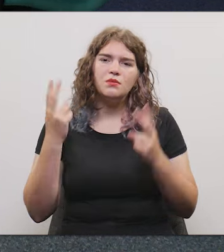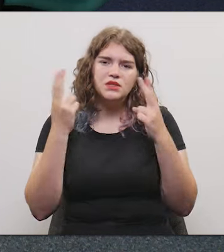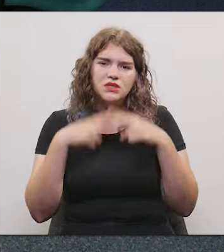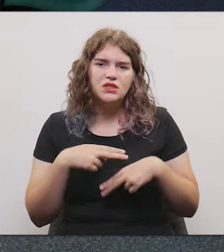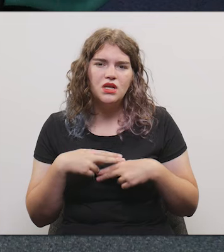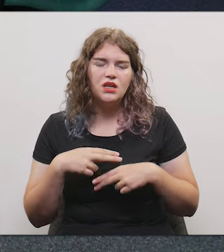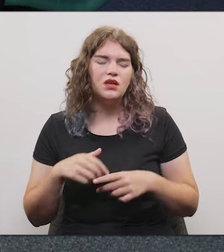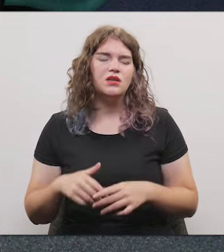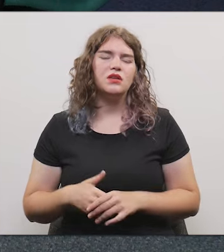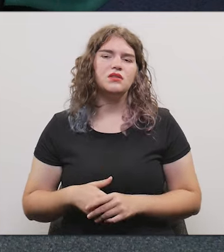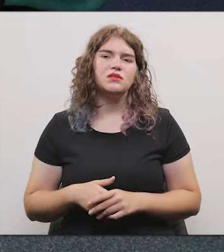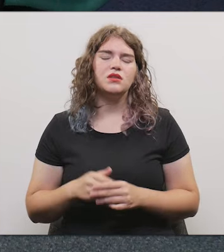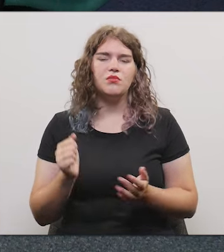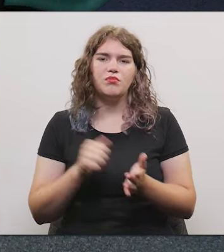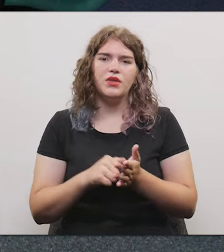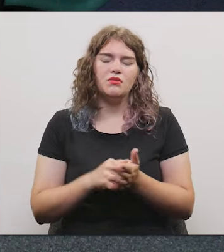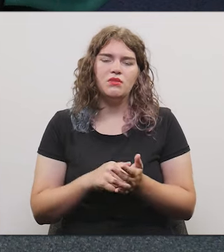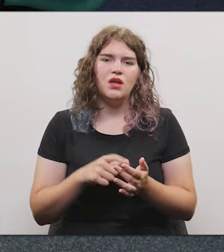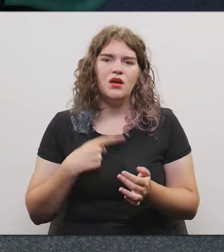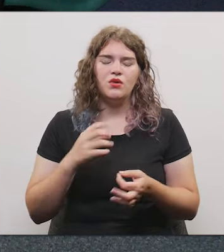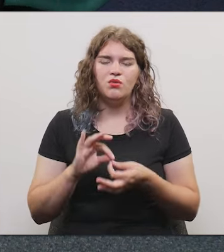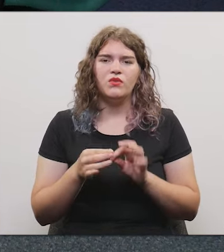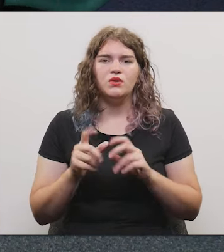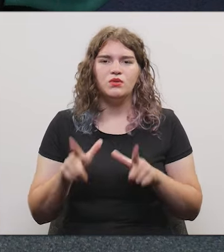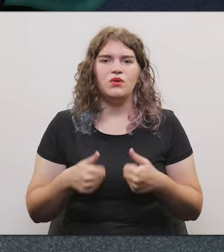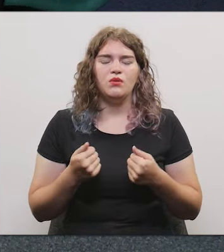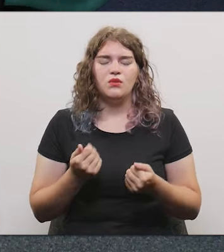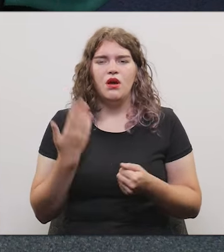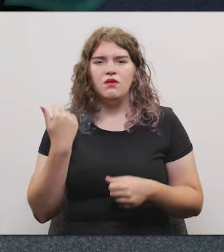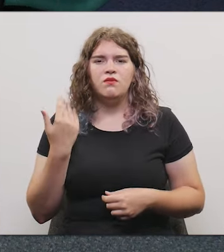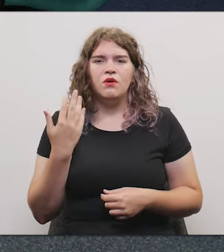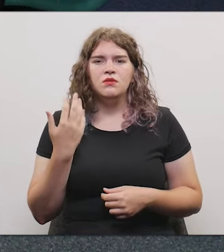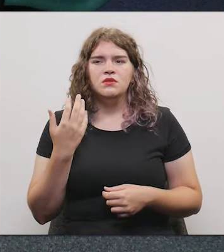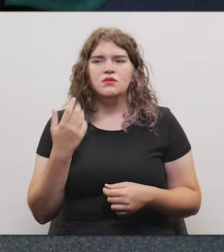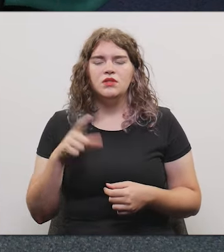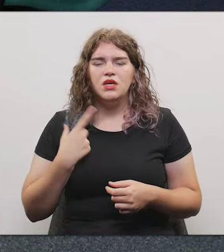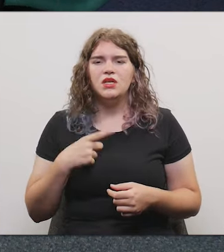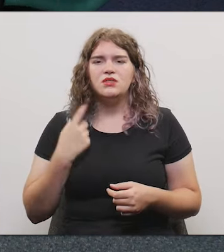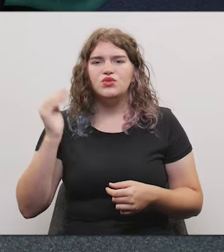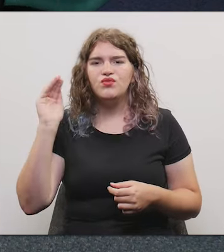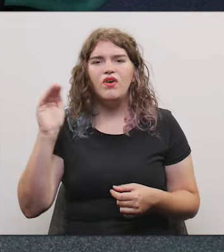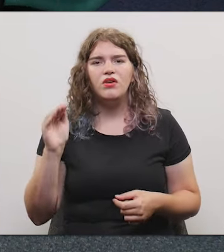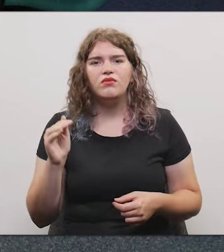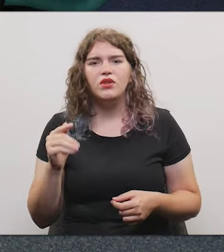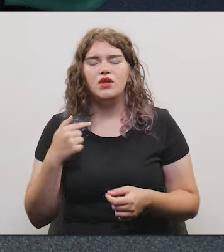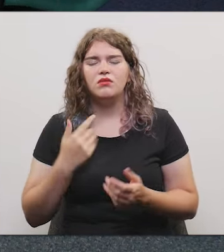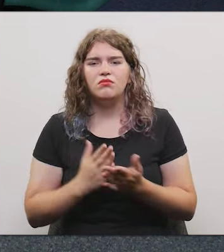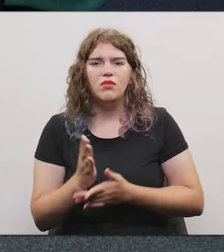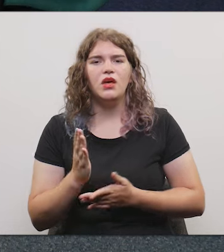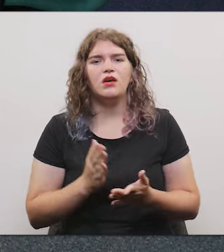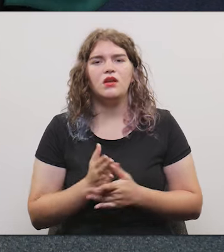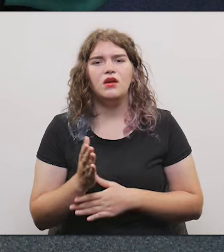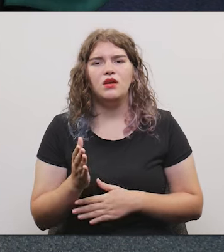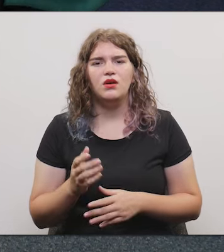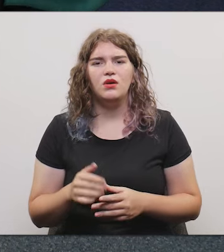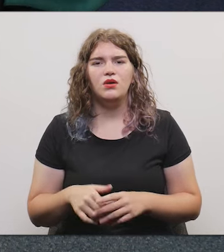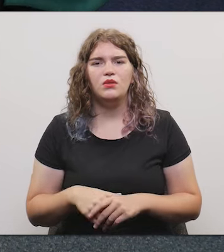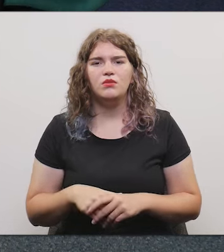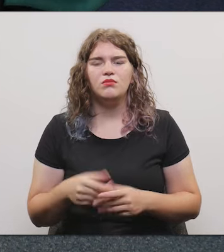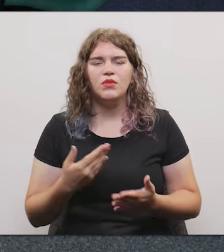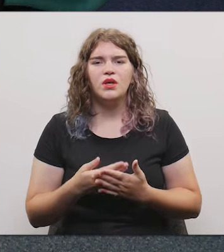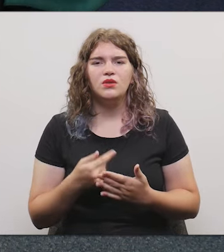am realizat că Biblia, cuvântul Domnului, a fost, este și va continua să